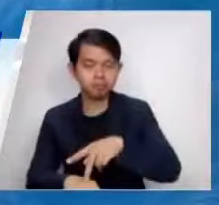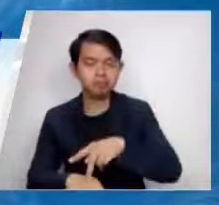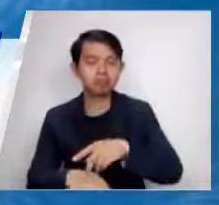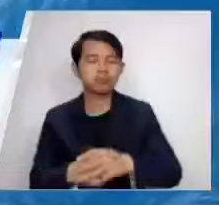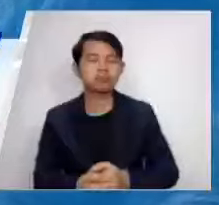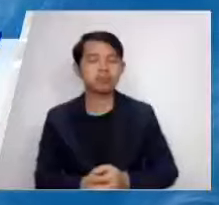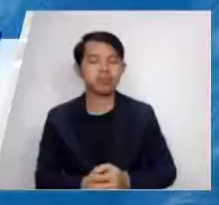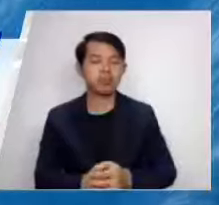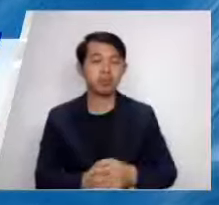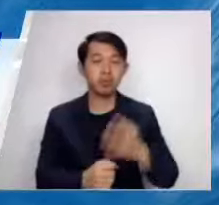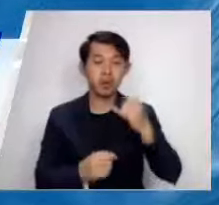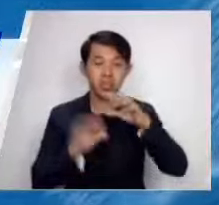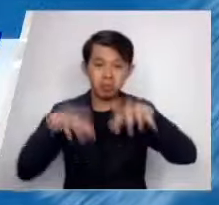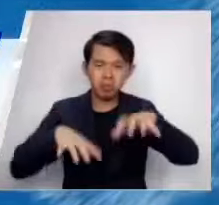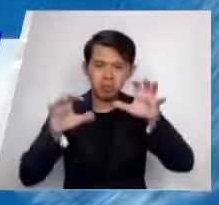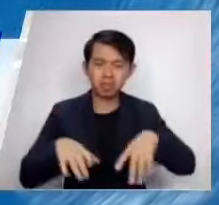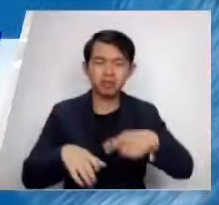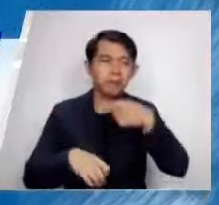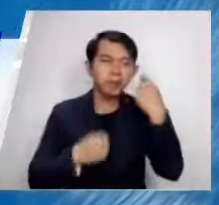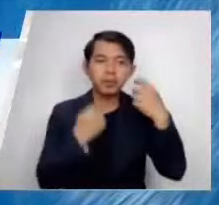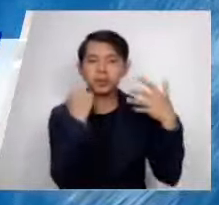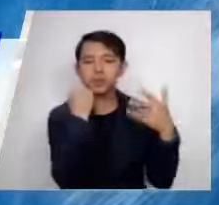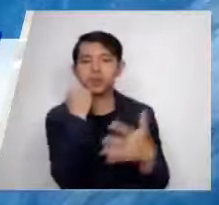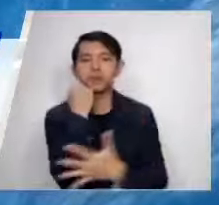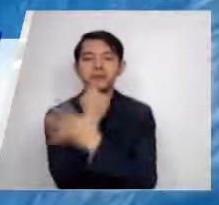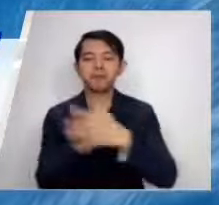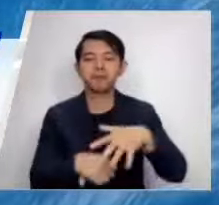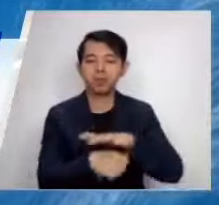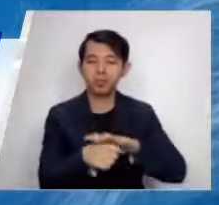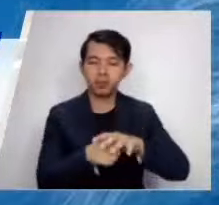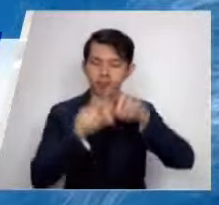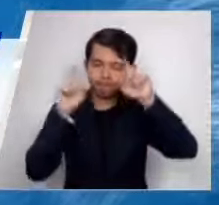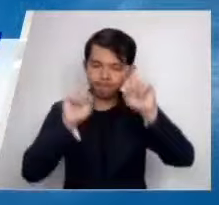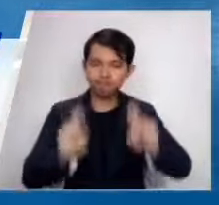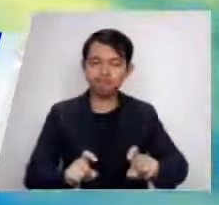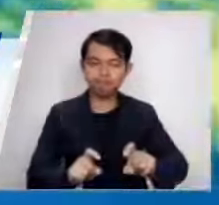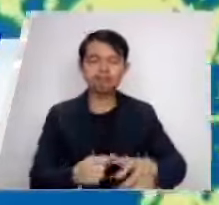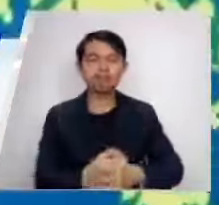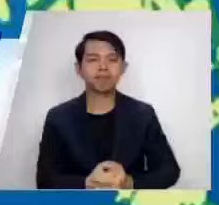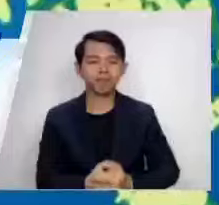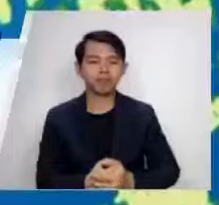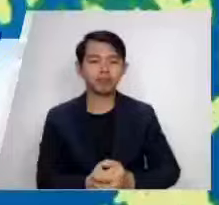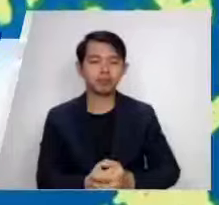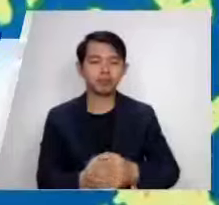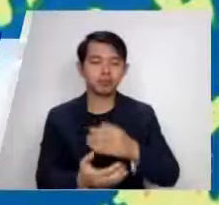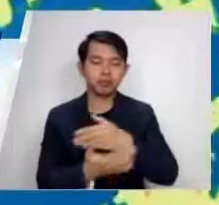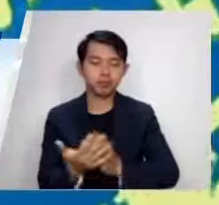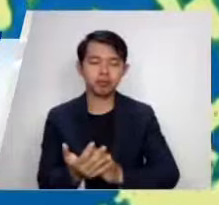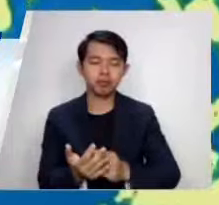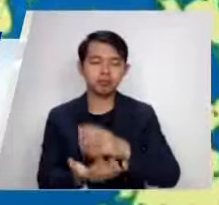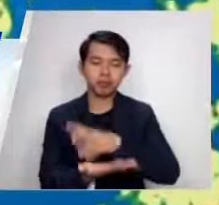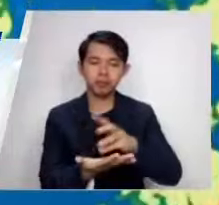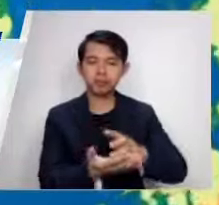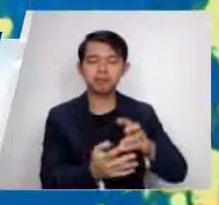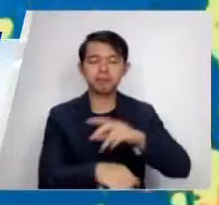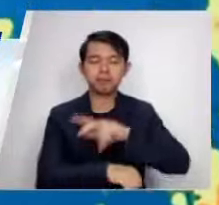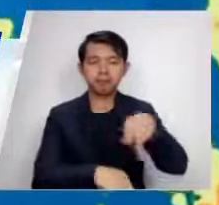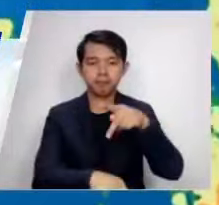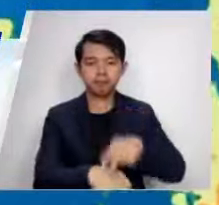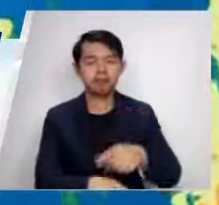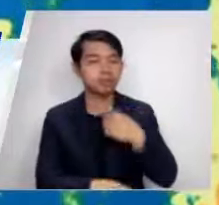at localized thunderstorms ang posibleng magpaulan sa malaking bahagi ng bansa. Sa datos ng Metro Weather, mataas ang tsansa ng